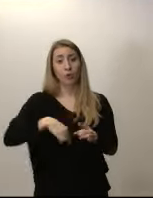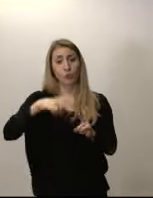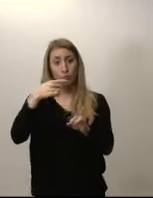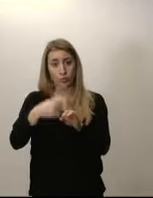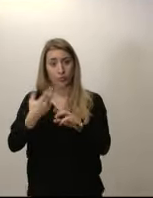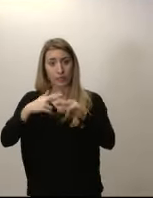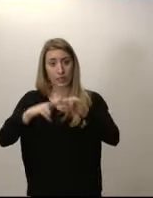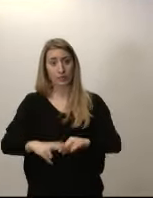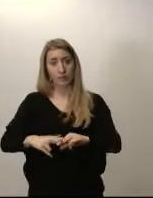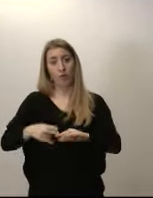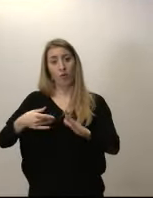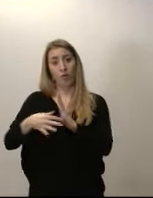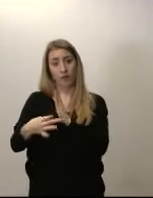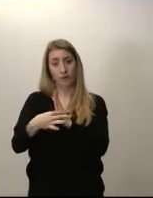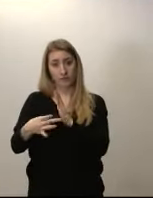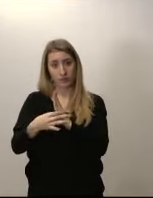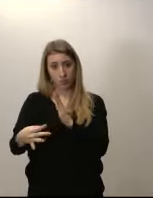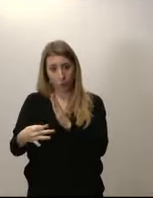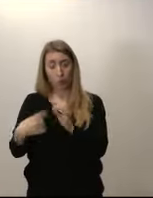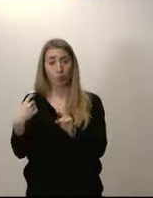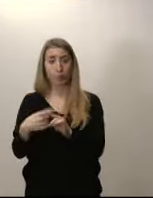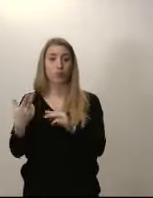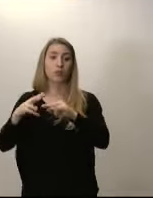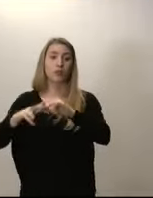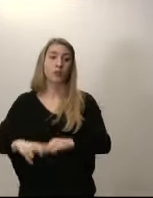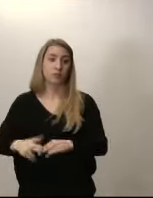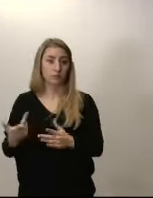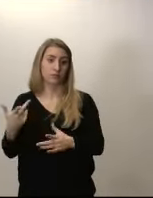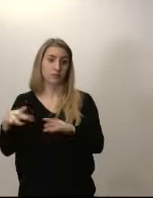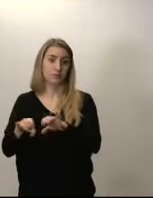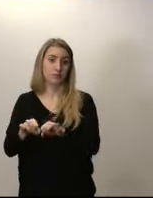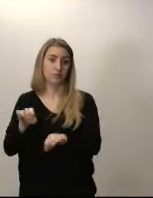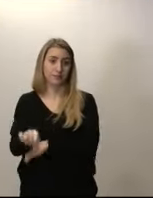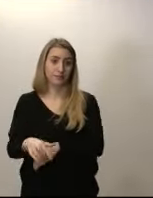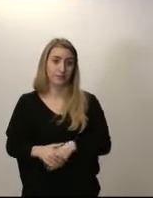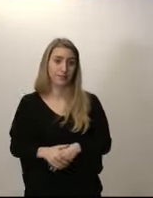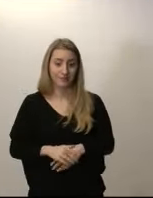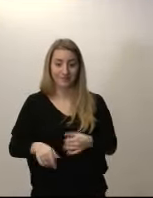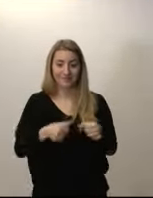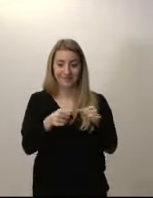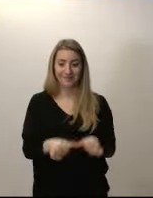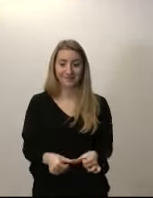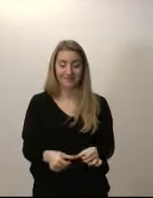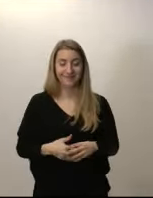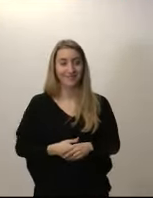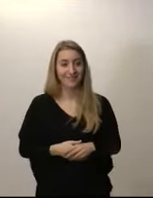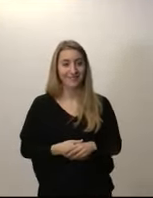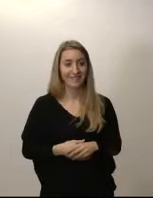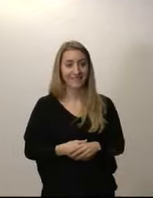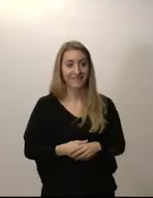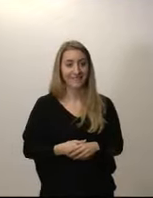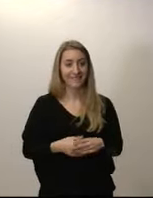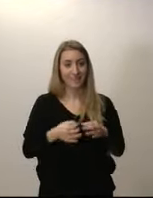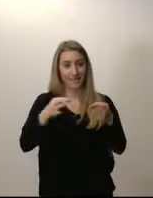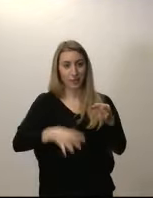d'investissement le solde à réaliser de 6 134 000. Et il reste donc bien le